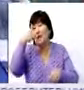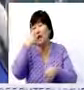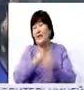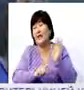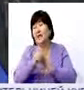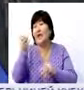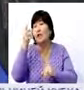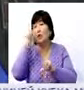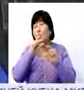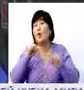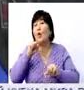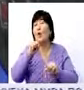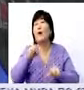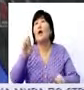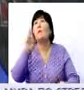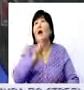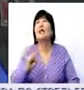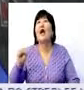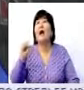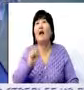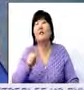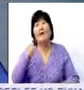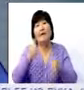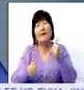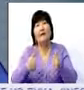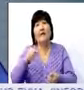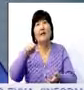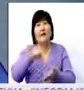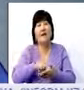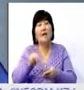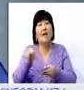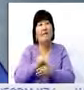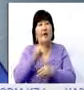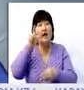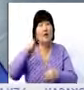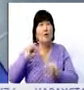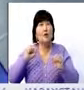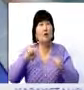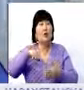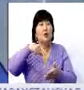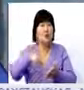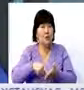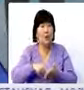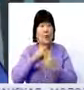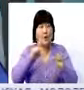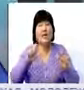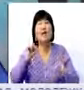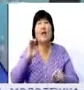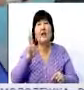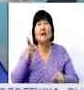основоположника Тасмуитской школы бокса Бахыта Азизова. На ринге воспитанники спортшкол города, а также Аральска.